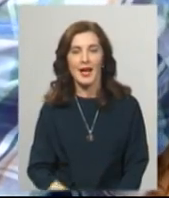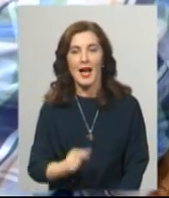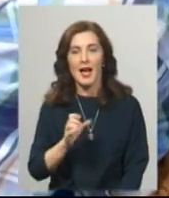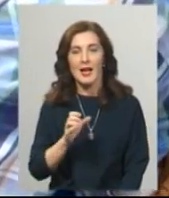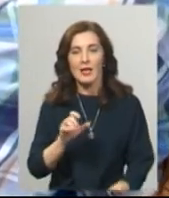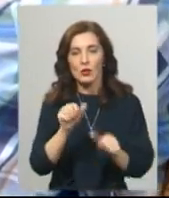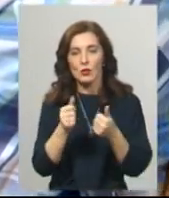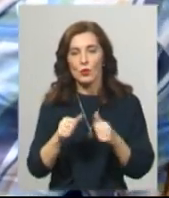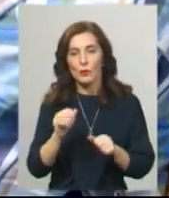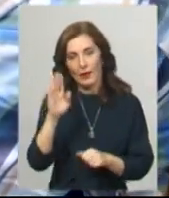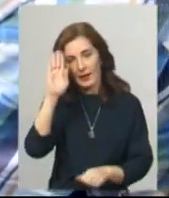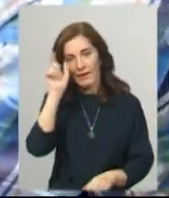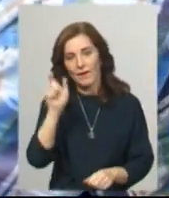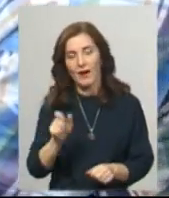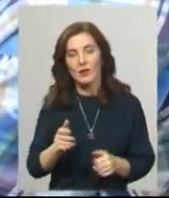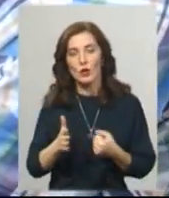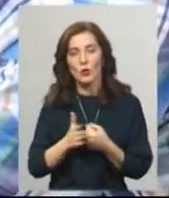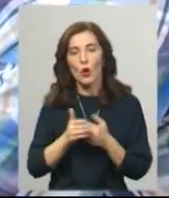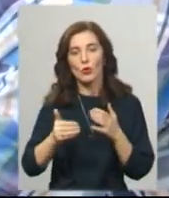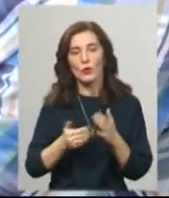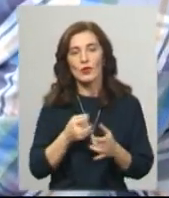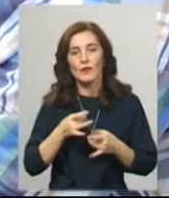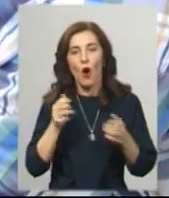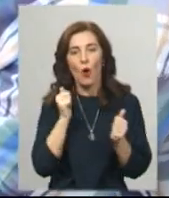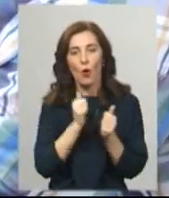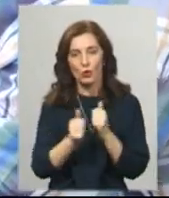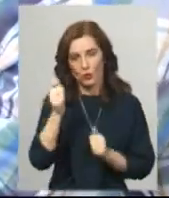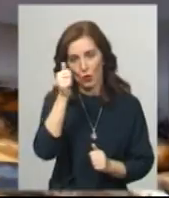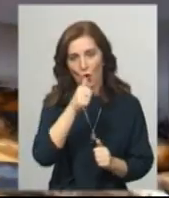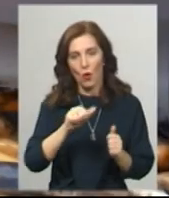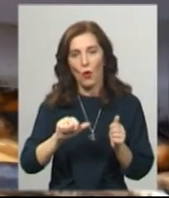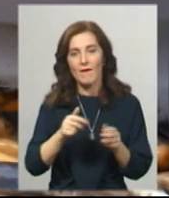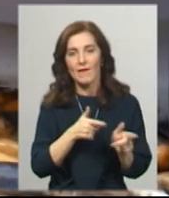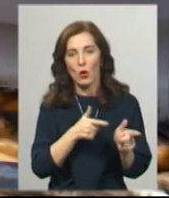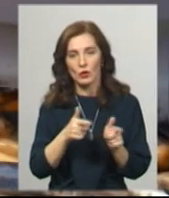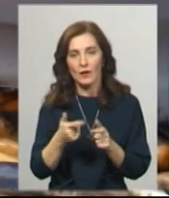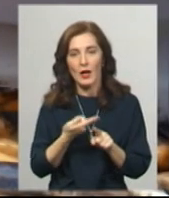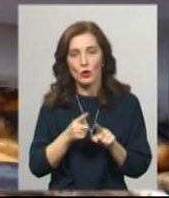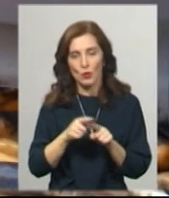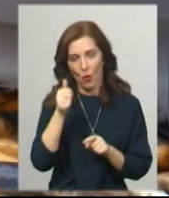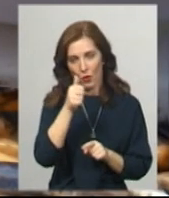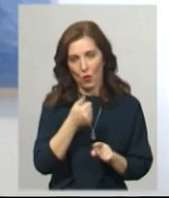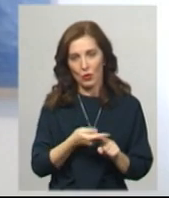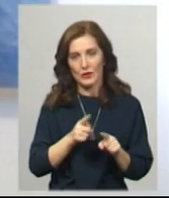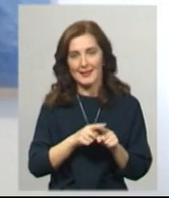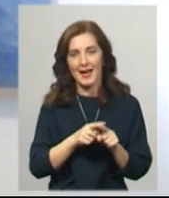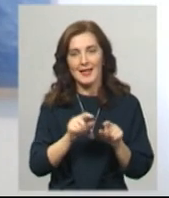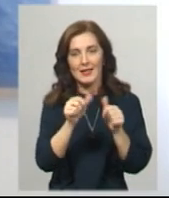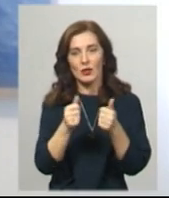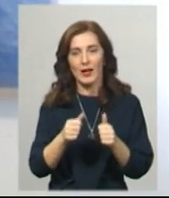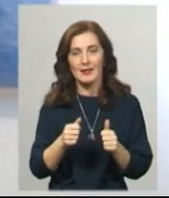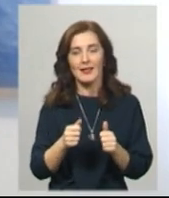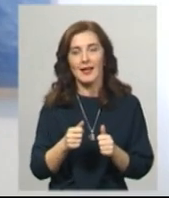Скульптор Іван Нащупський до новорічно-різдвяних свят кожного року виготовляє з деревини тематичні подарунки. Цього року це статуетки Святого Миколая та